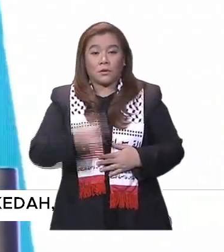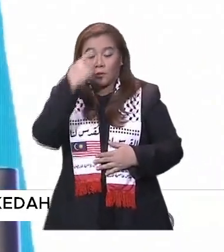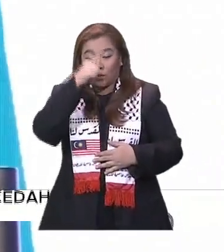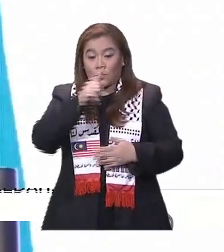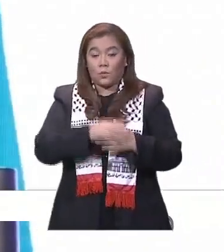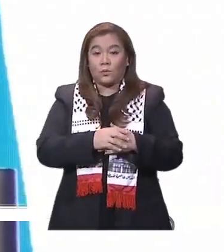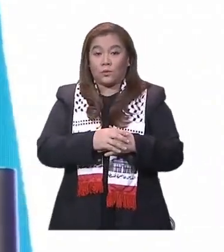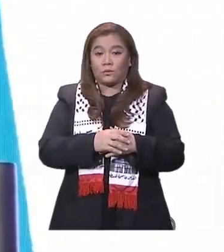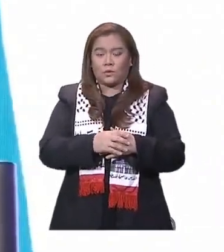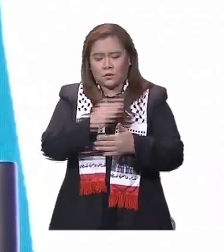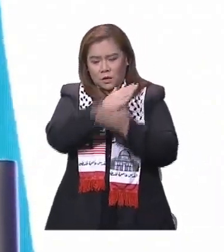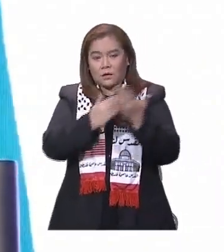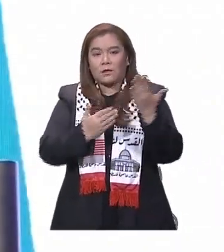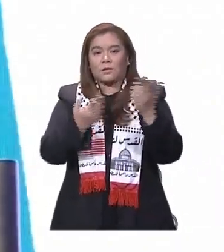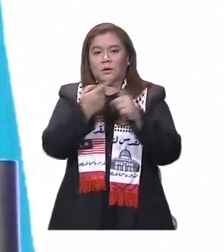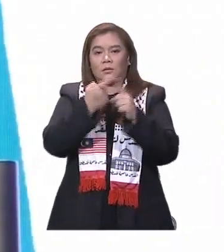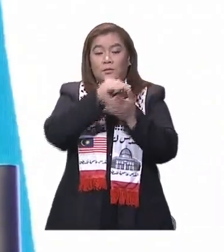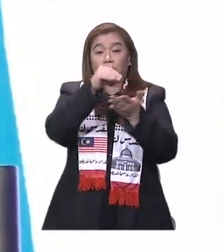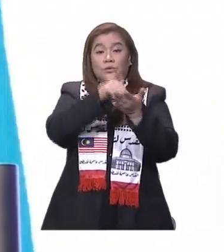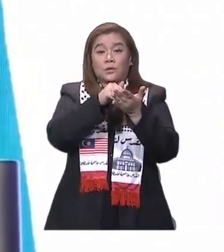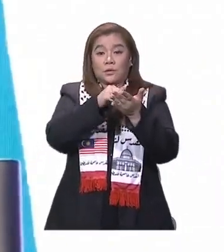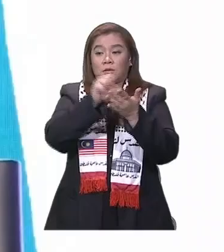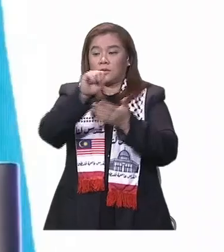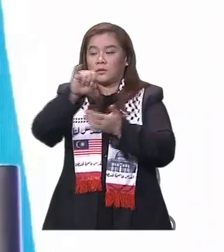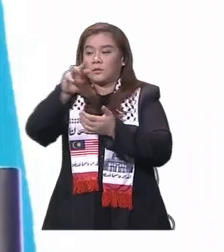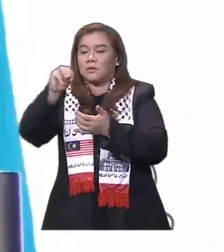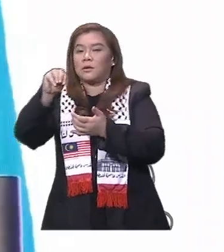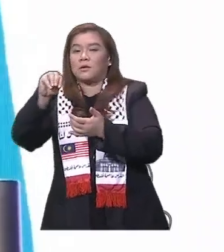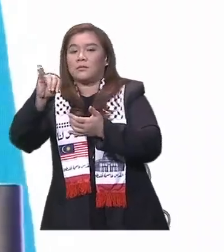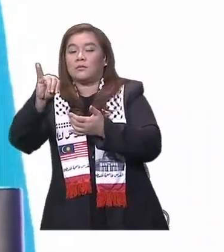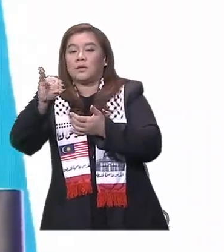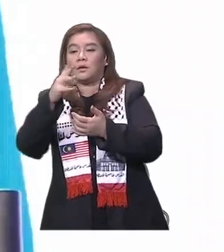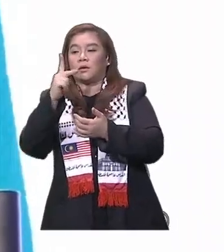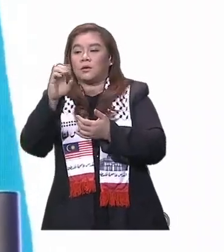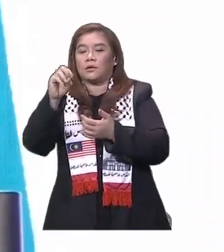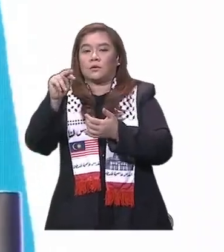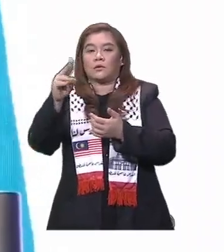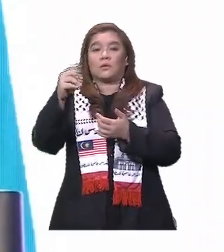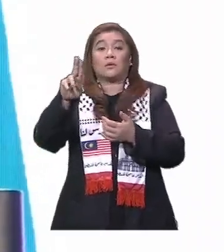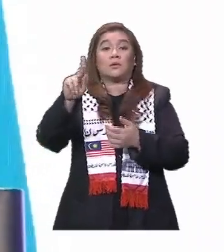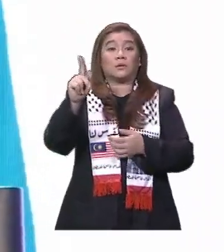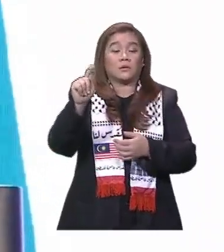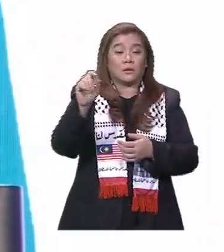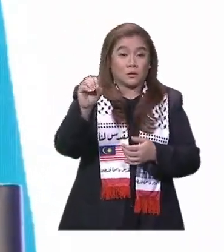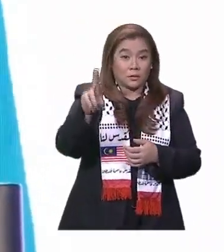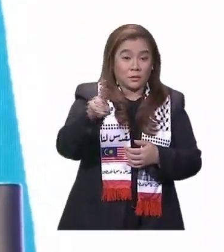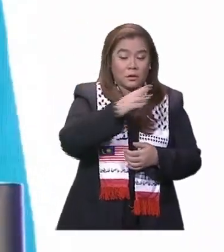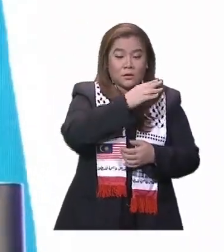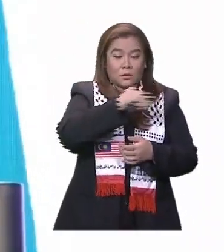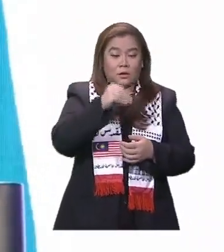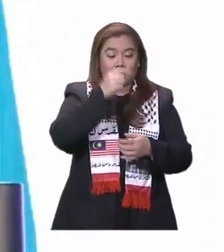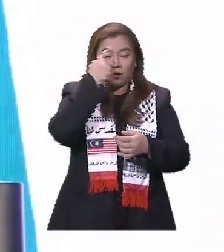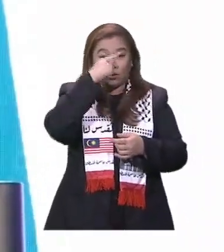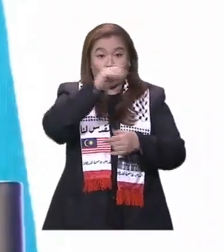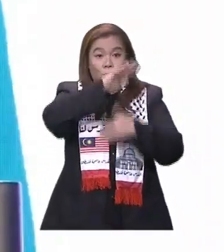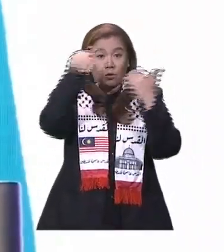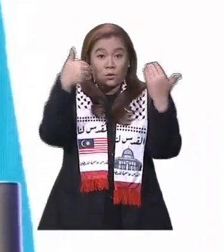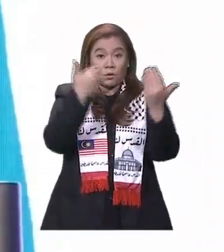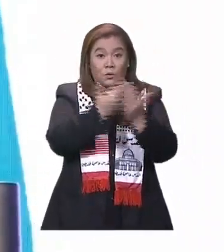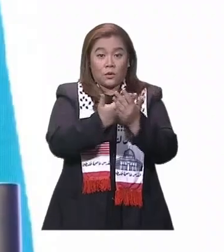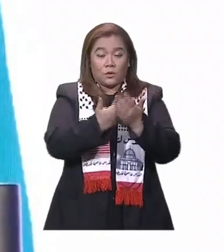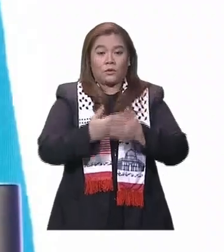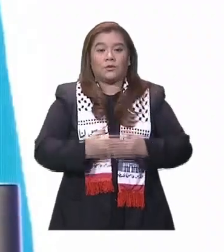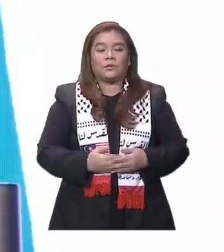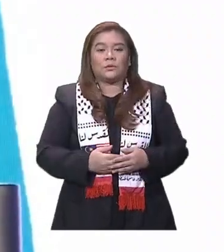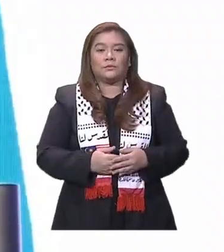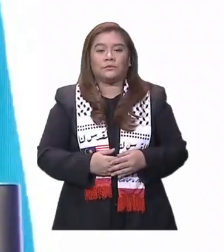semiconductor industry. And this again is a matter of thanks to all the